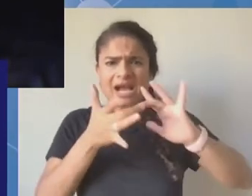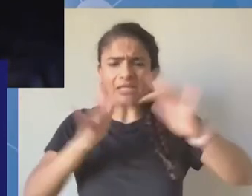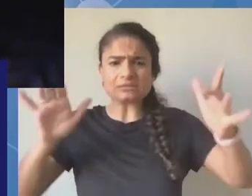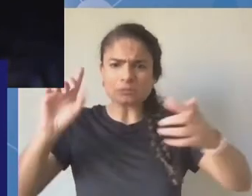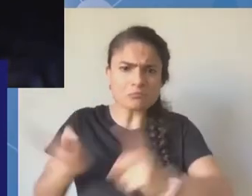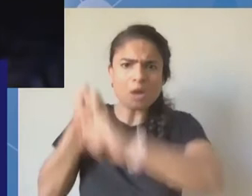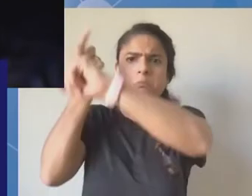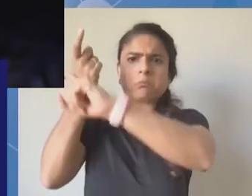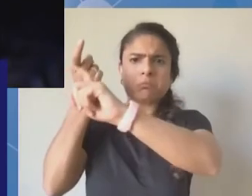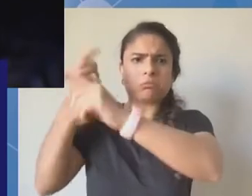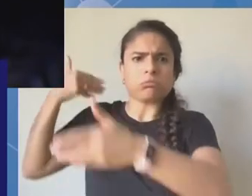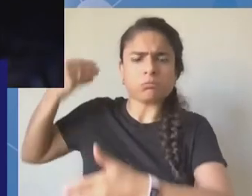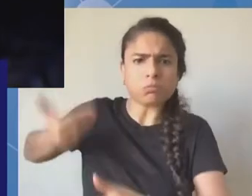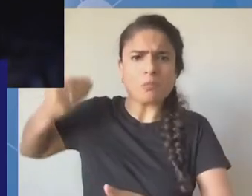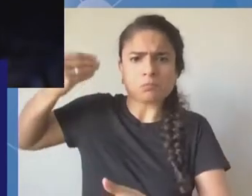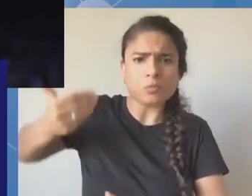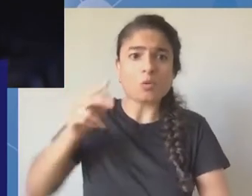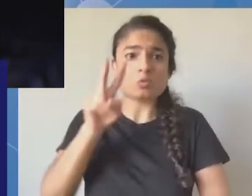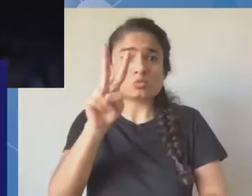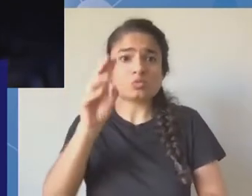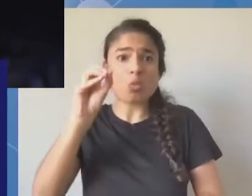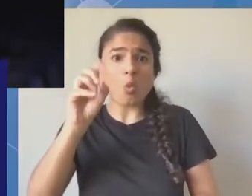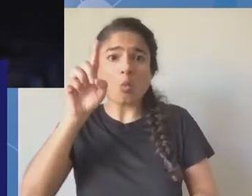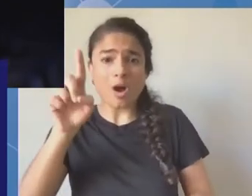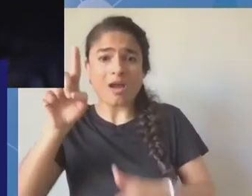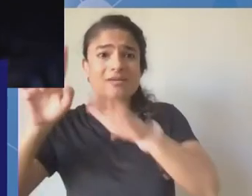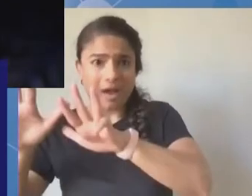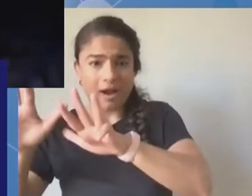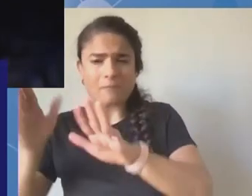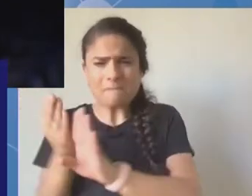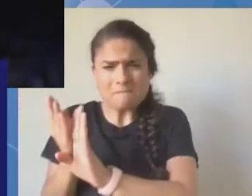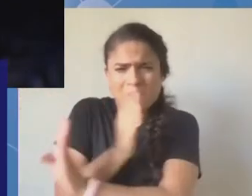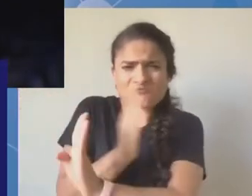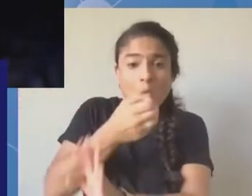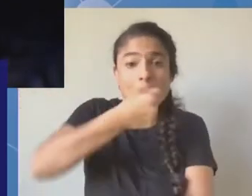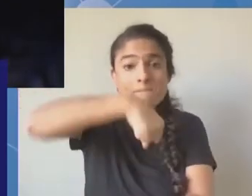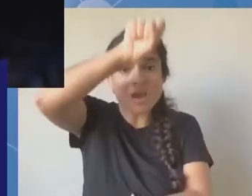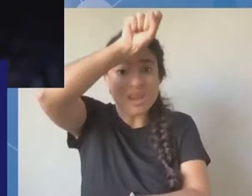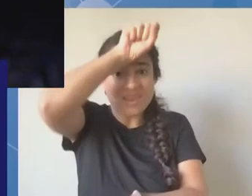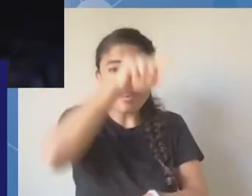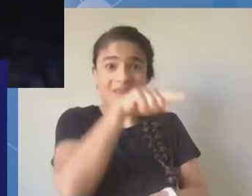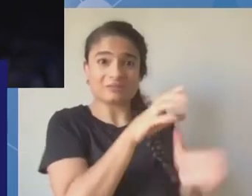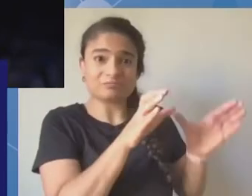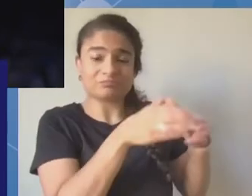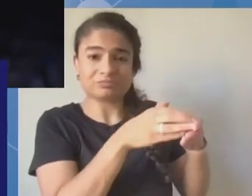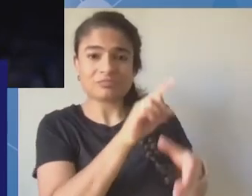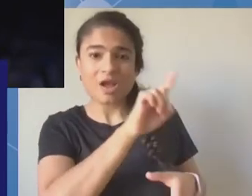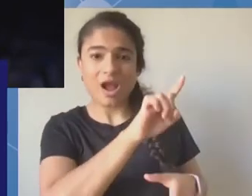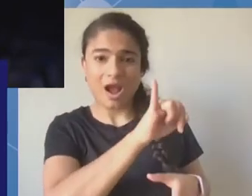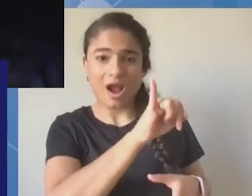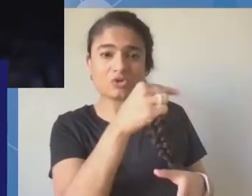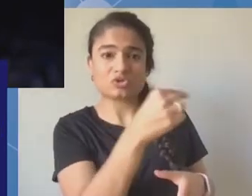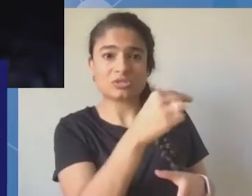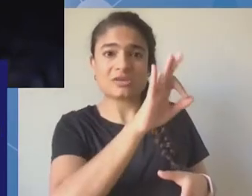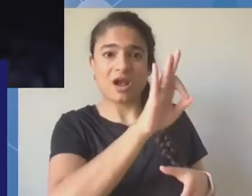的吧。所以我们也看到的话有多么负面的一个影响现象的。第二个关